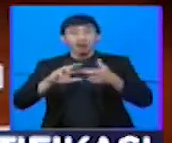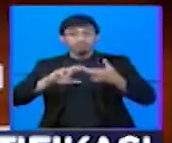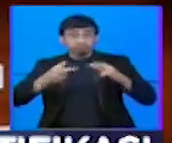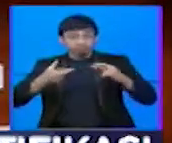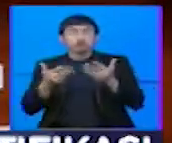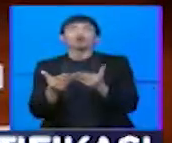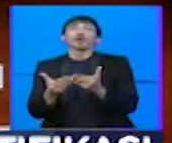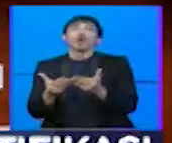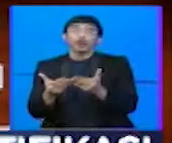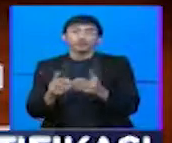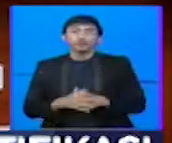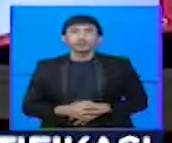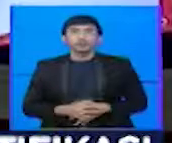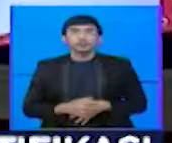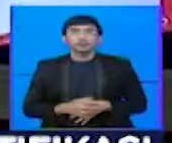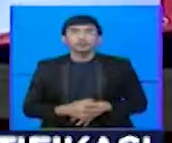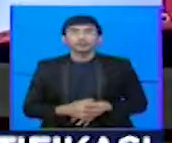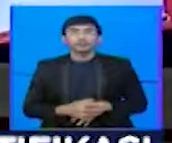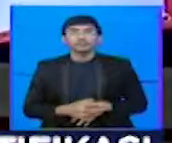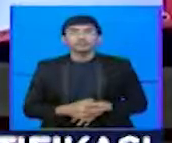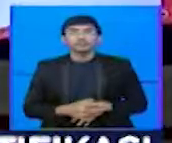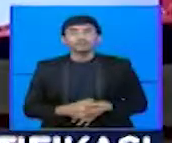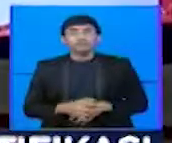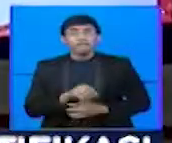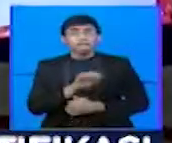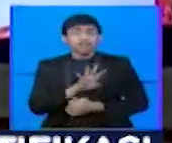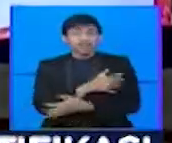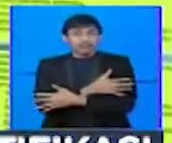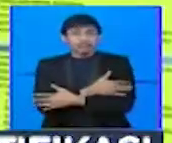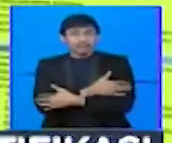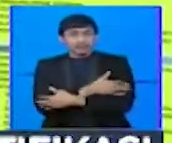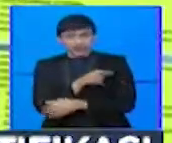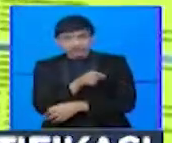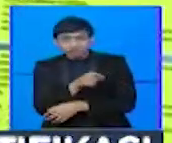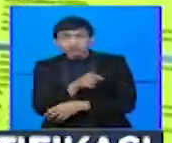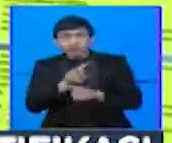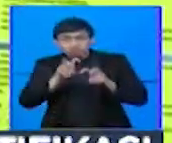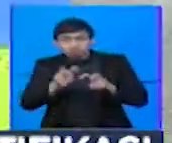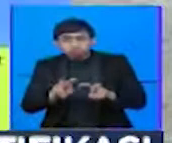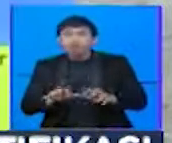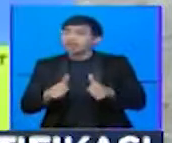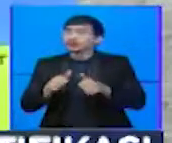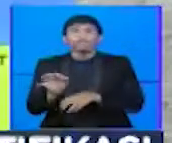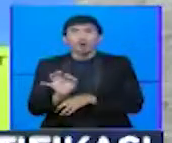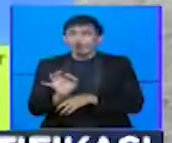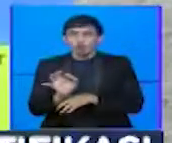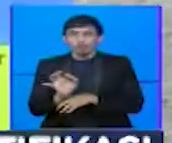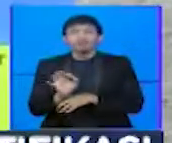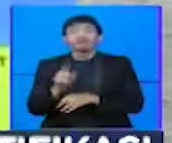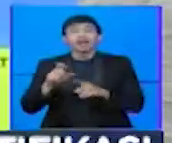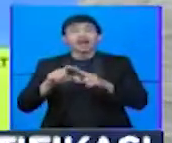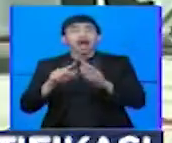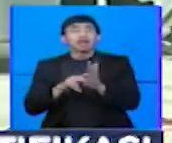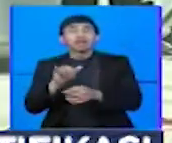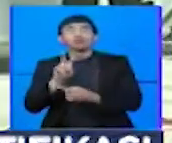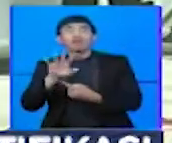termasuk pemeriksaan sidik jari korban. 4 jenazah belum teridentifikasi lengkap adalah Dania 2 tahun, Arkana Najib